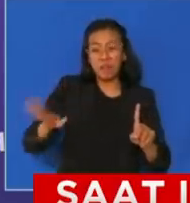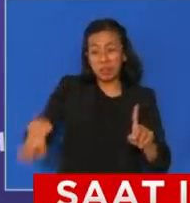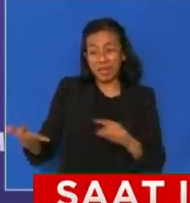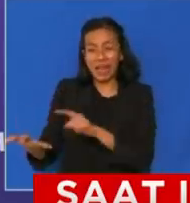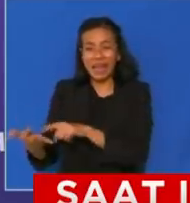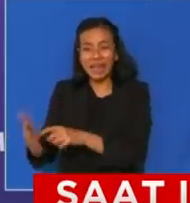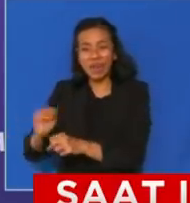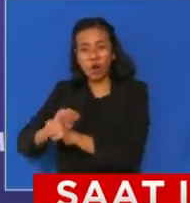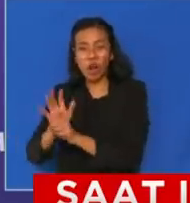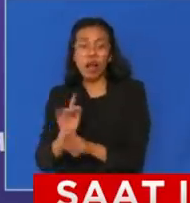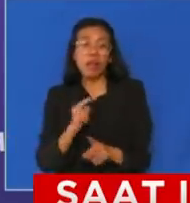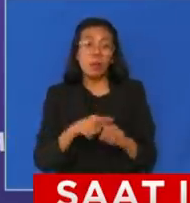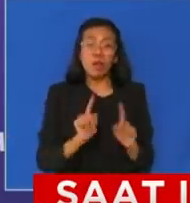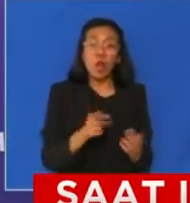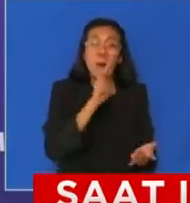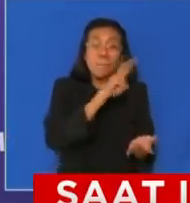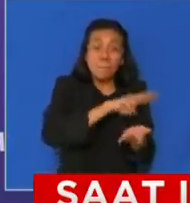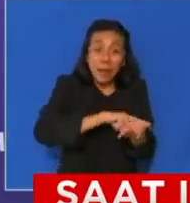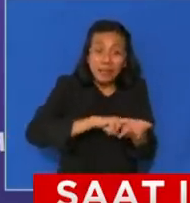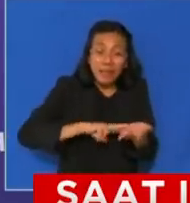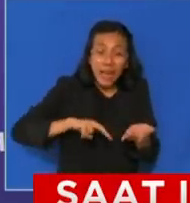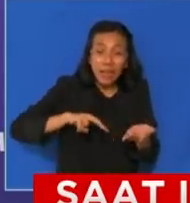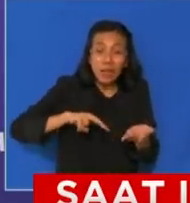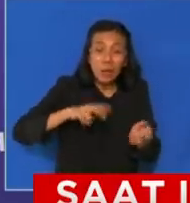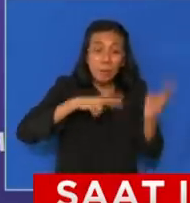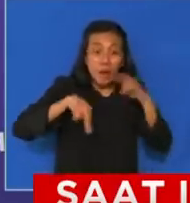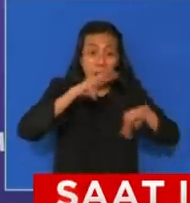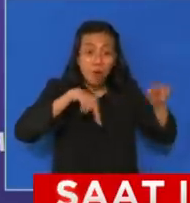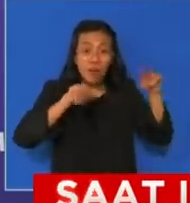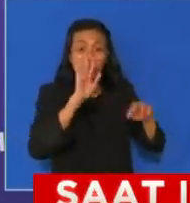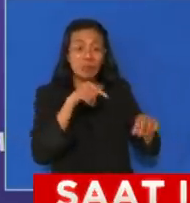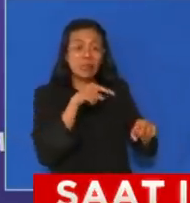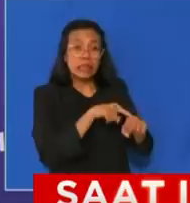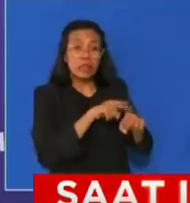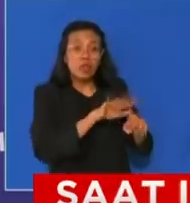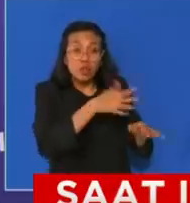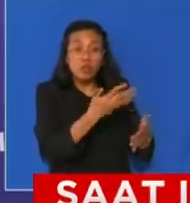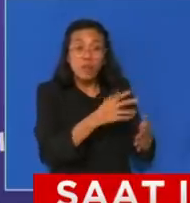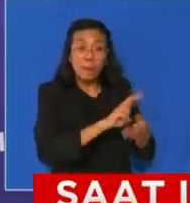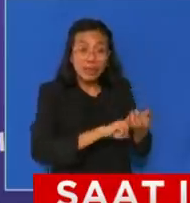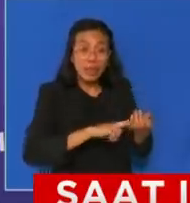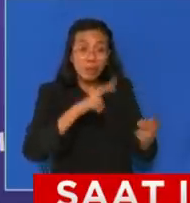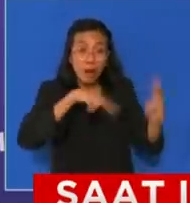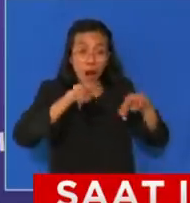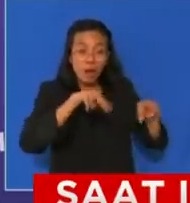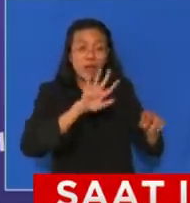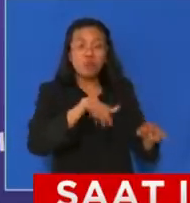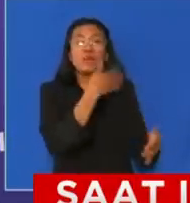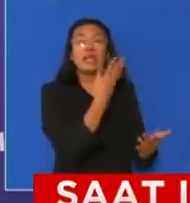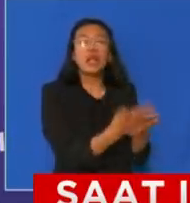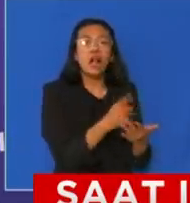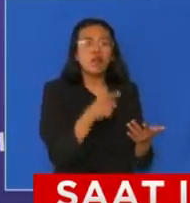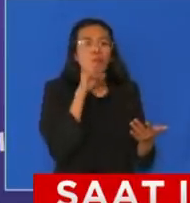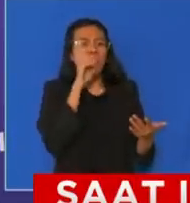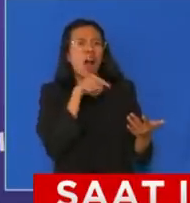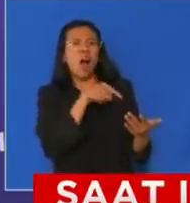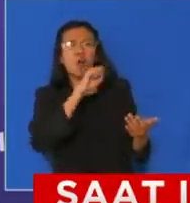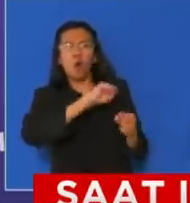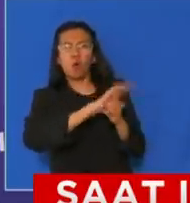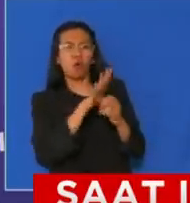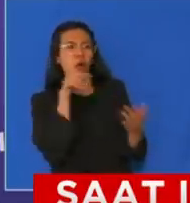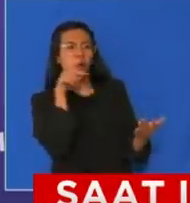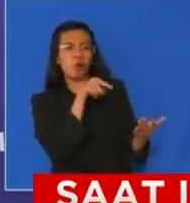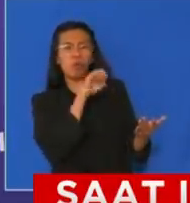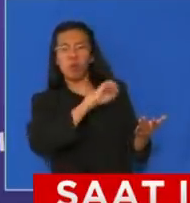yang belum terkonfirmasi copied maka tidak akan kita catat sebagai jenazah copied 19 ini yang harus kita pahami